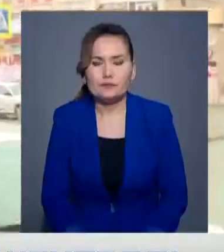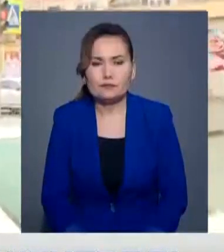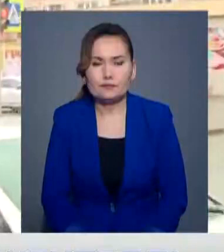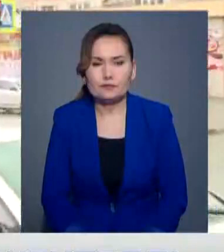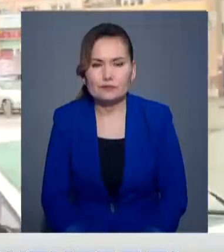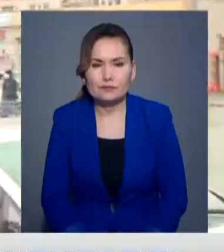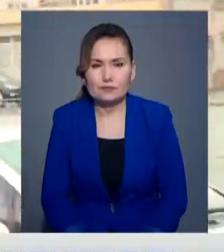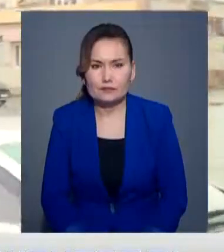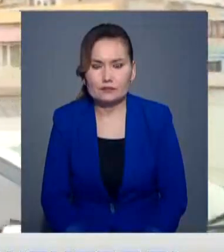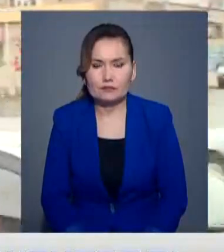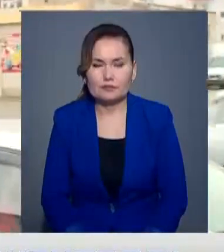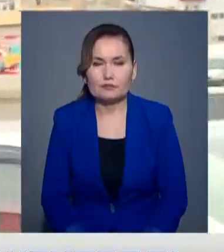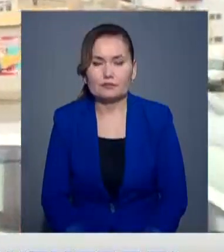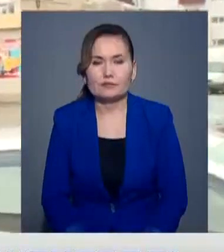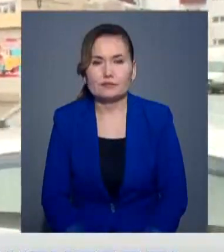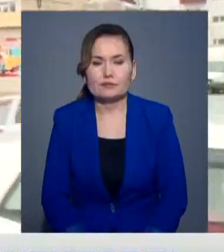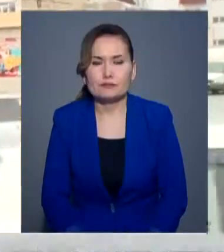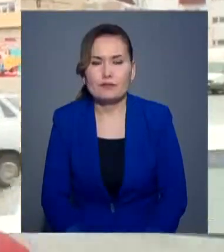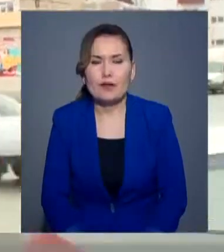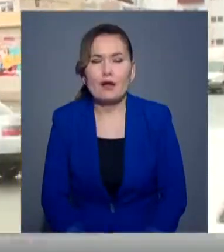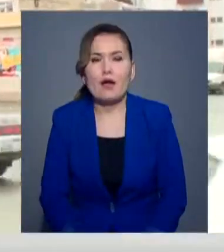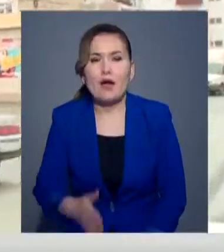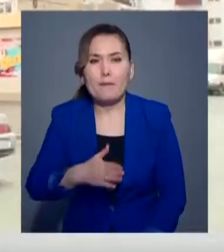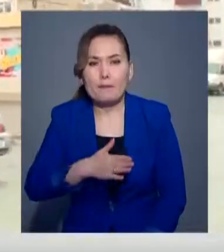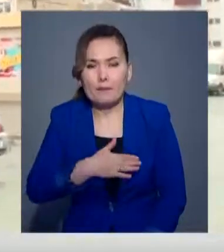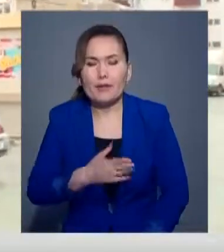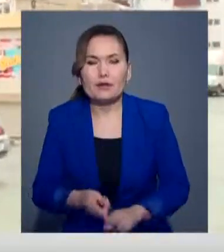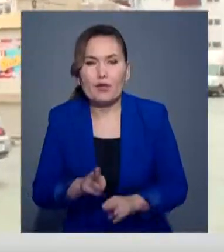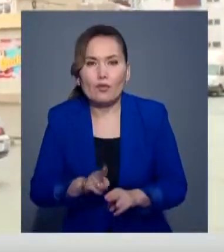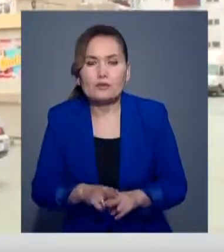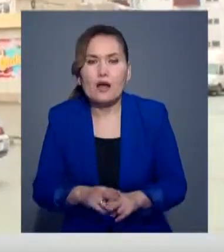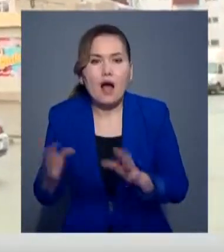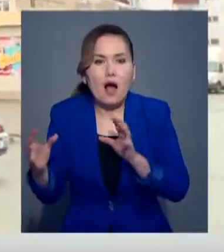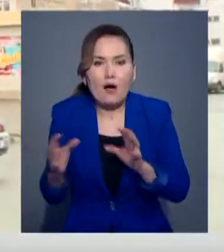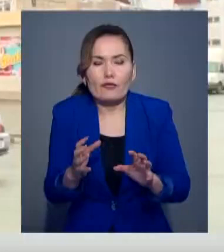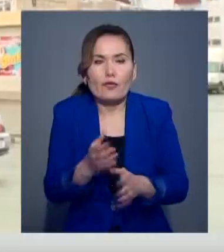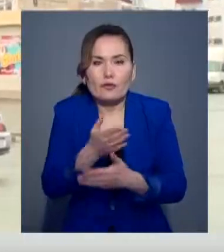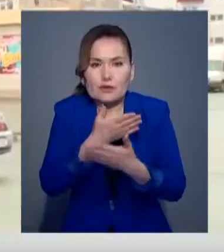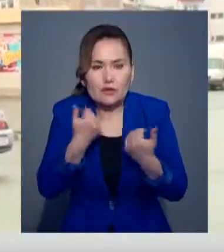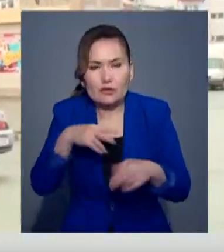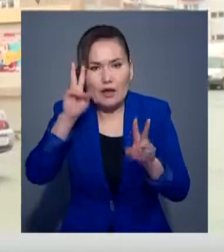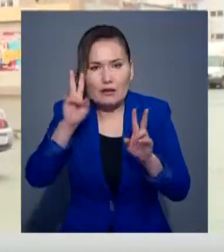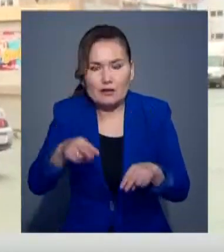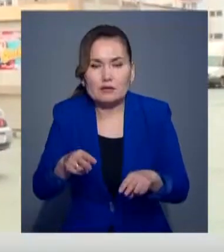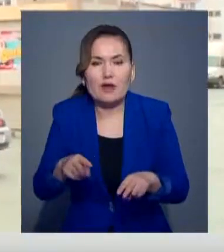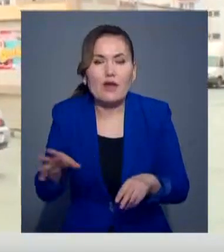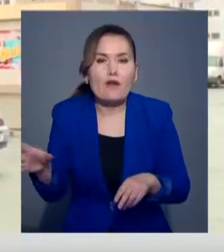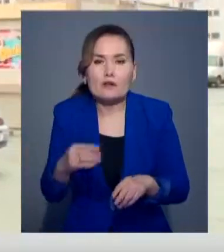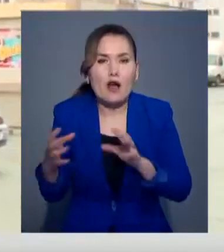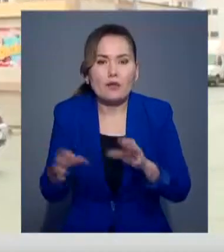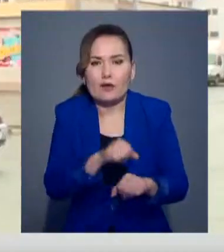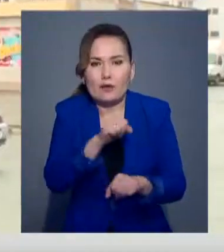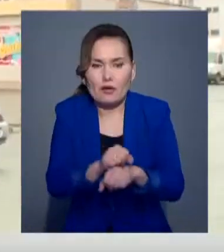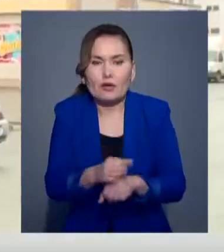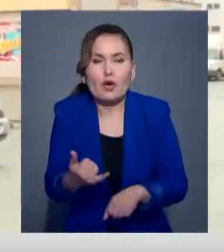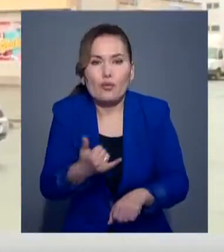Я рассчитывал, что хоть какой-то будет автобус. Мен тым болмағанда бір-екі автобус жүретін шығар деп ойладым. Дәл осылай мүлдем тоқтап қалатынын білмеппін. Әйтпесе